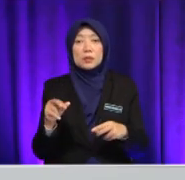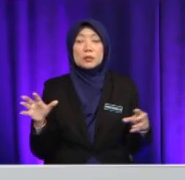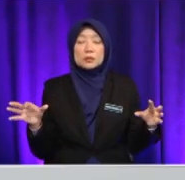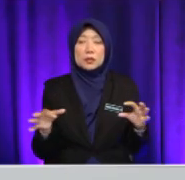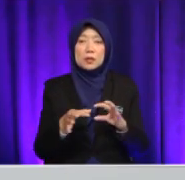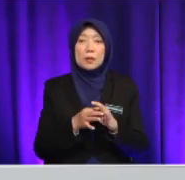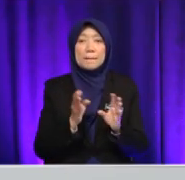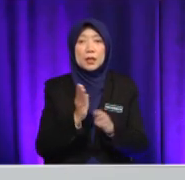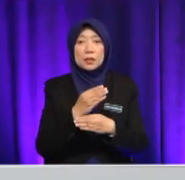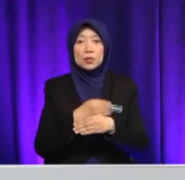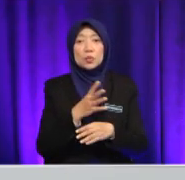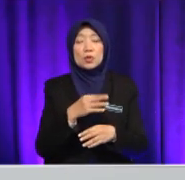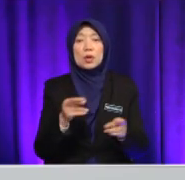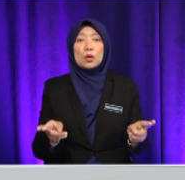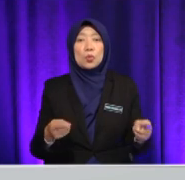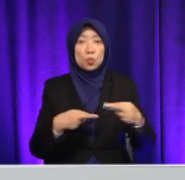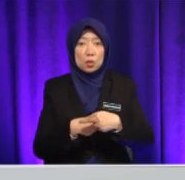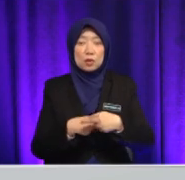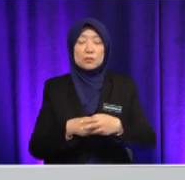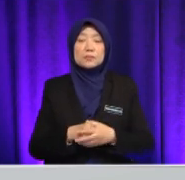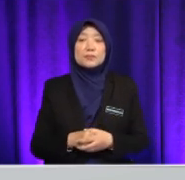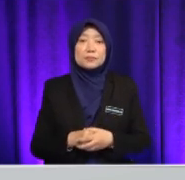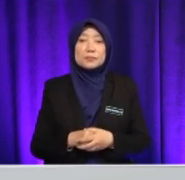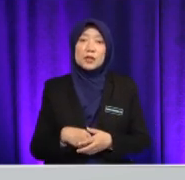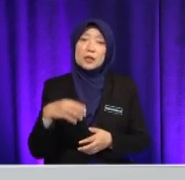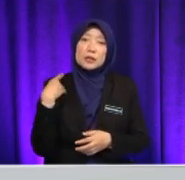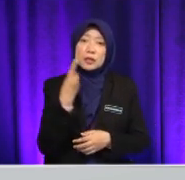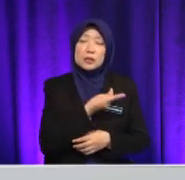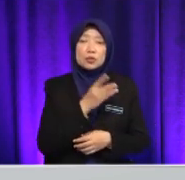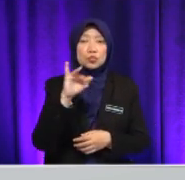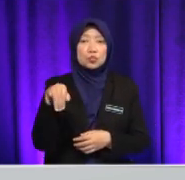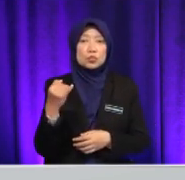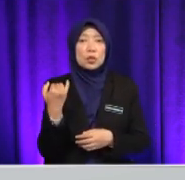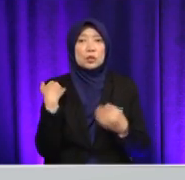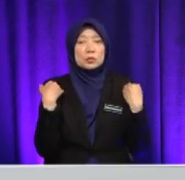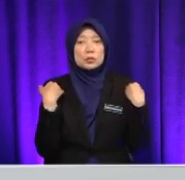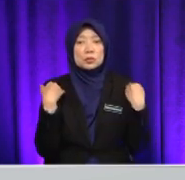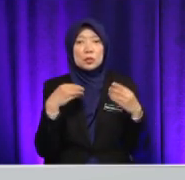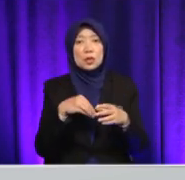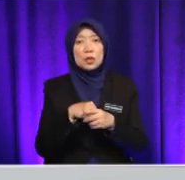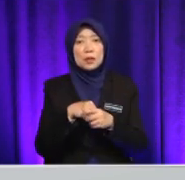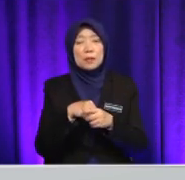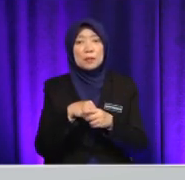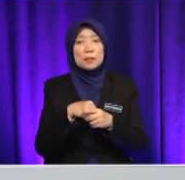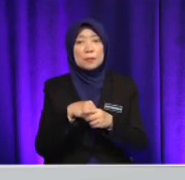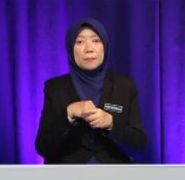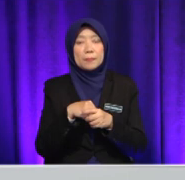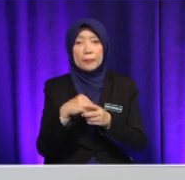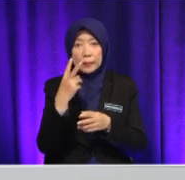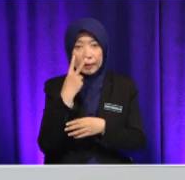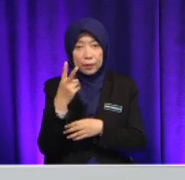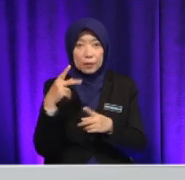juga ruang Oke kemudian kita juga ada dalam seni kemudian kita tengok kepada